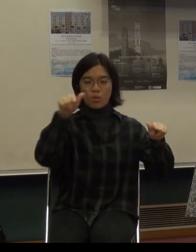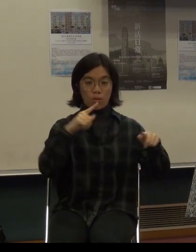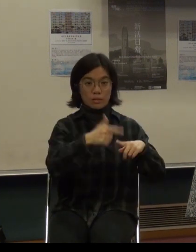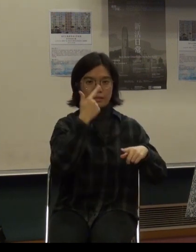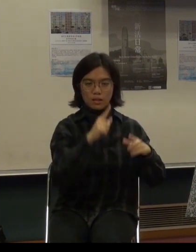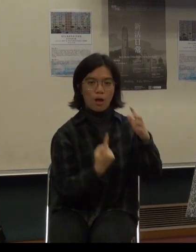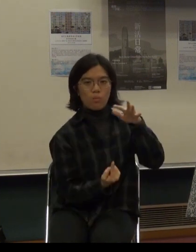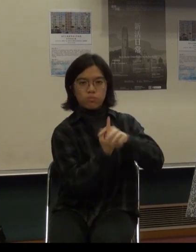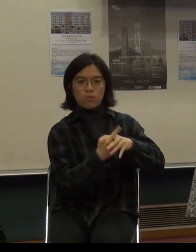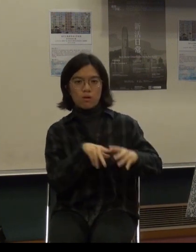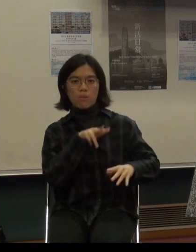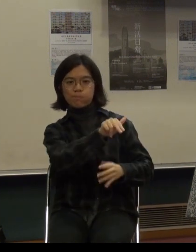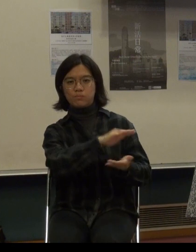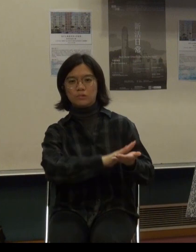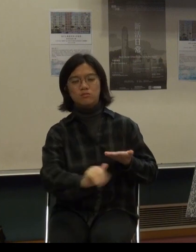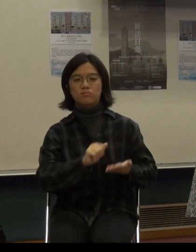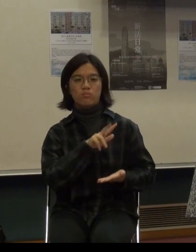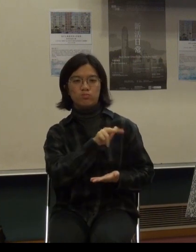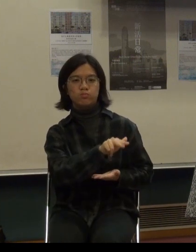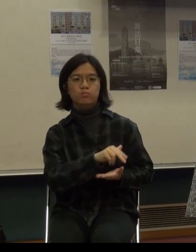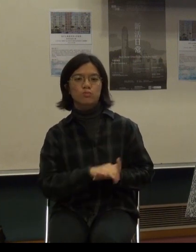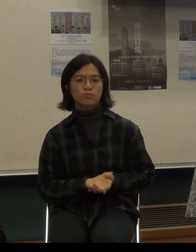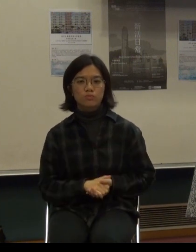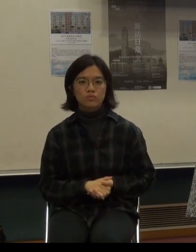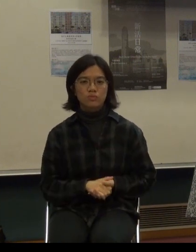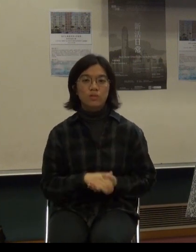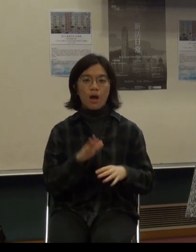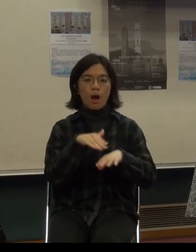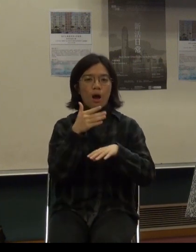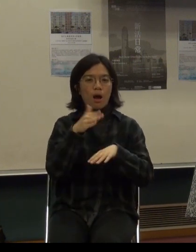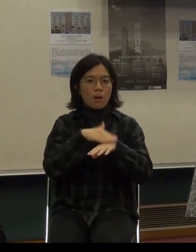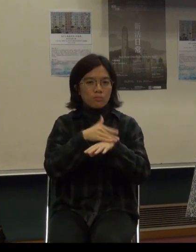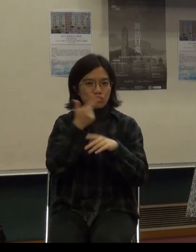the new 嗰樣嘢係好清晰嘅視覺上。咁頭先好多相